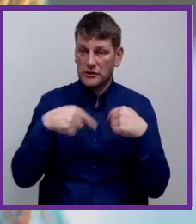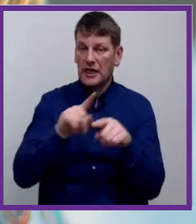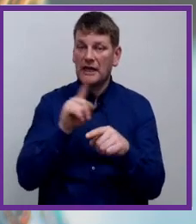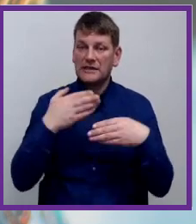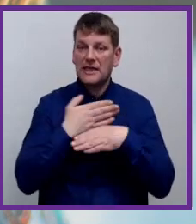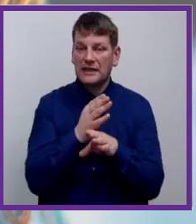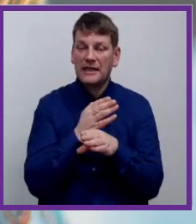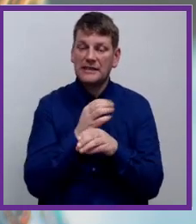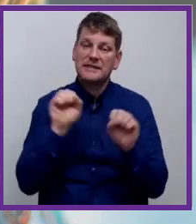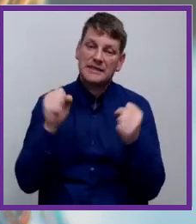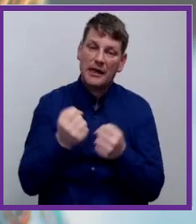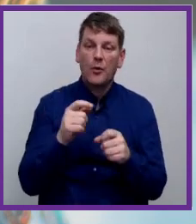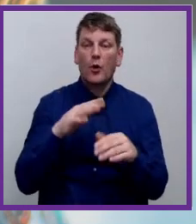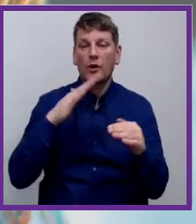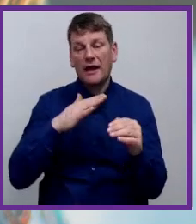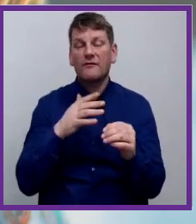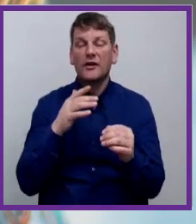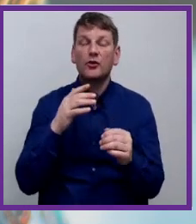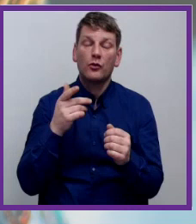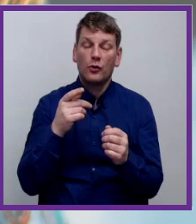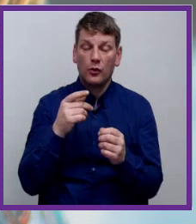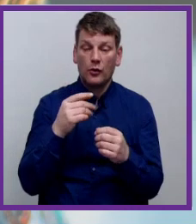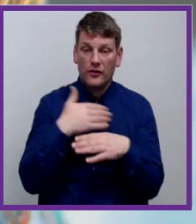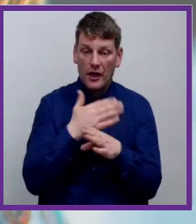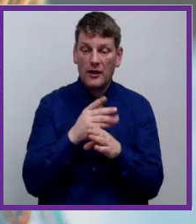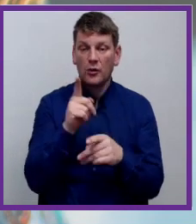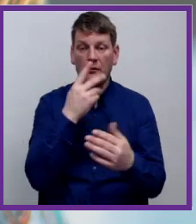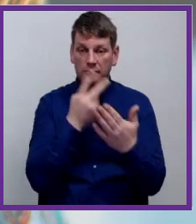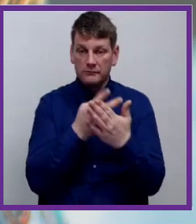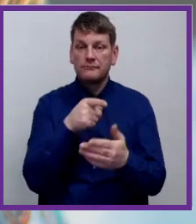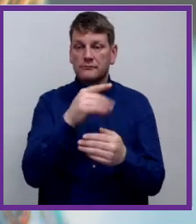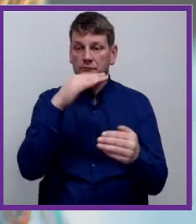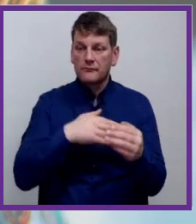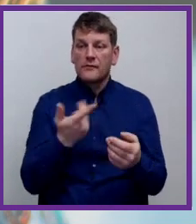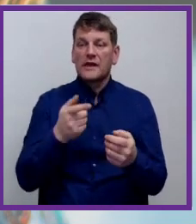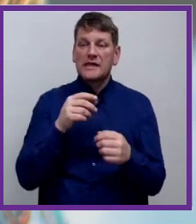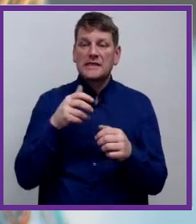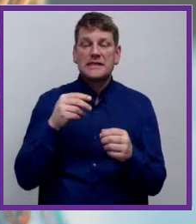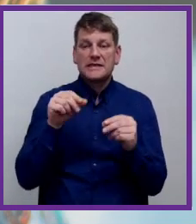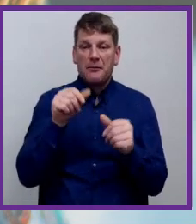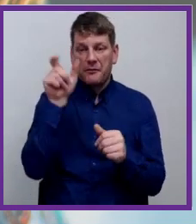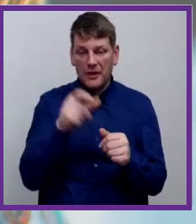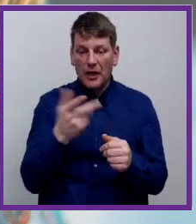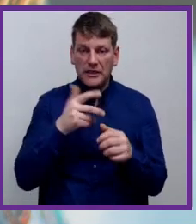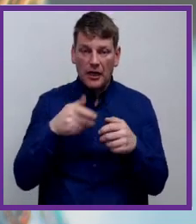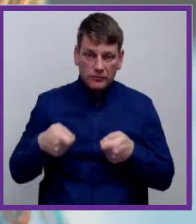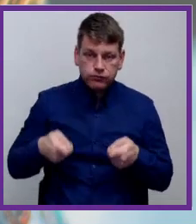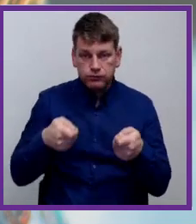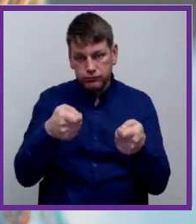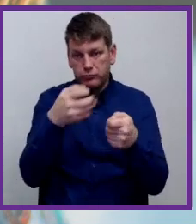daļā. Dienvidu daļā tika attēlots zemnieks, kurš stāda rīsus aiz buļļa, kurš uzar lauku, un